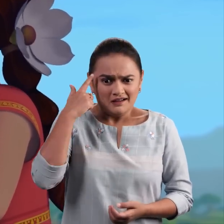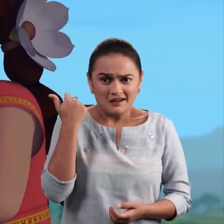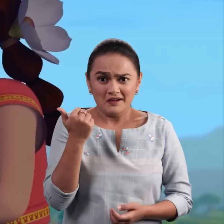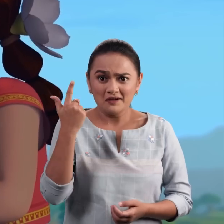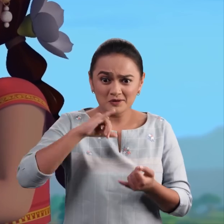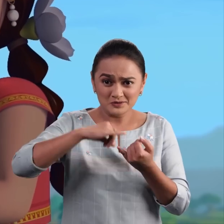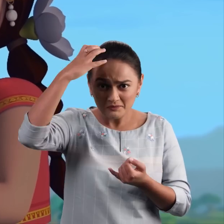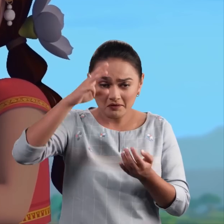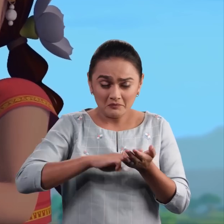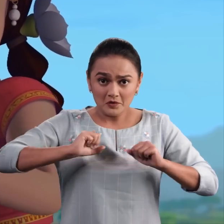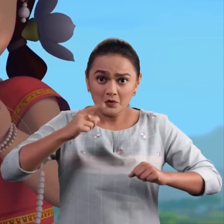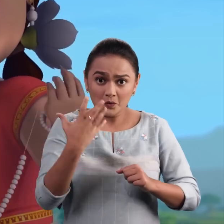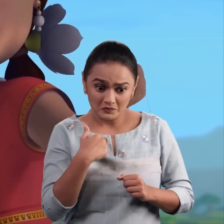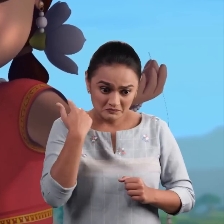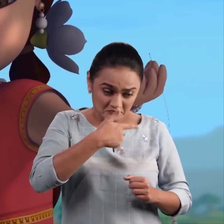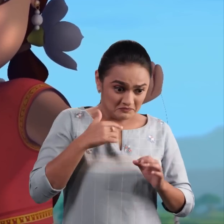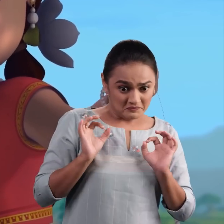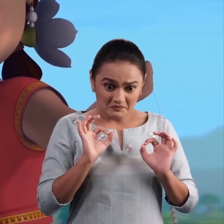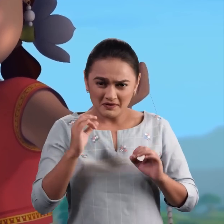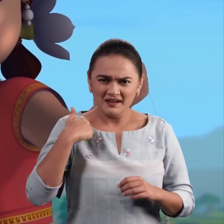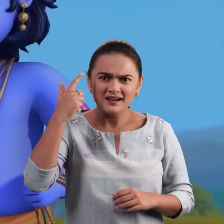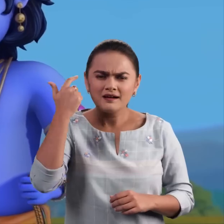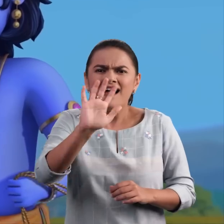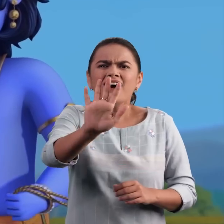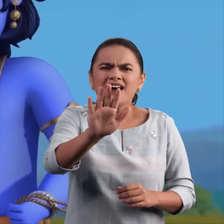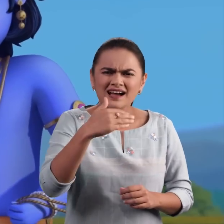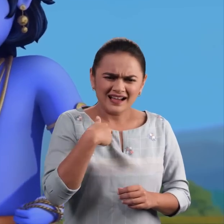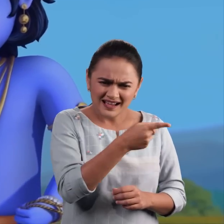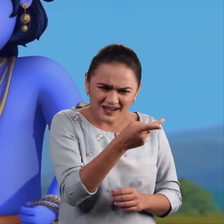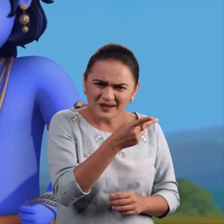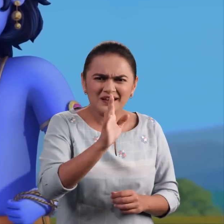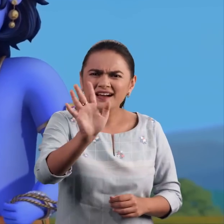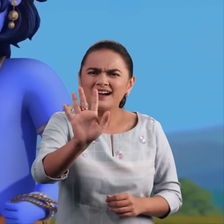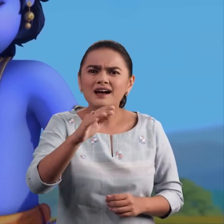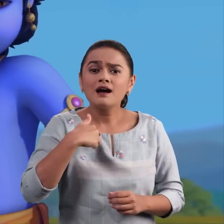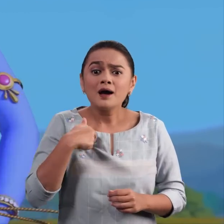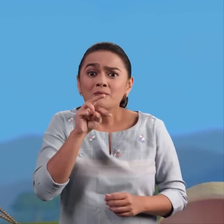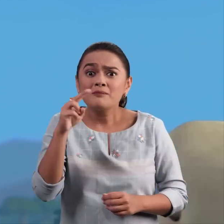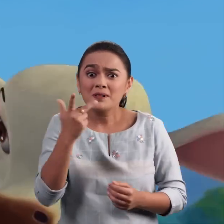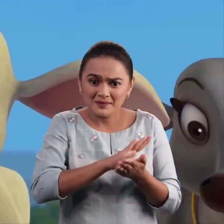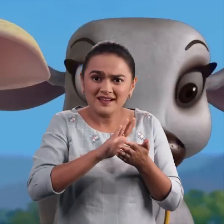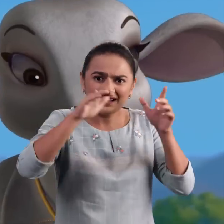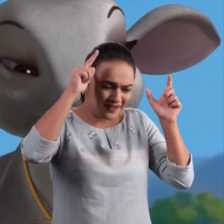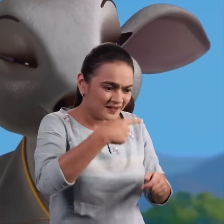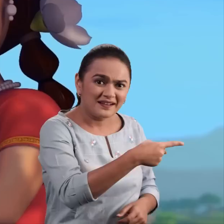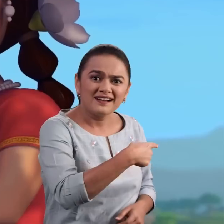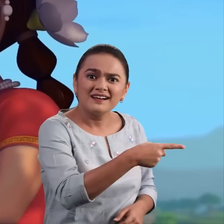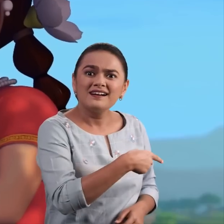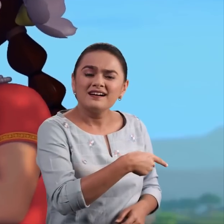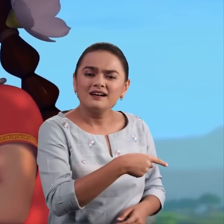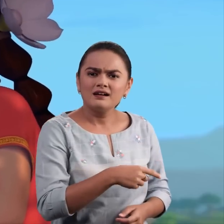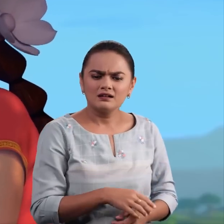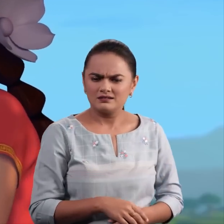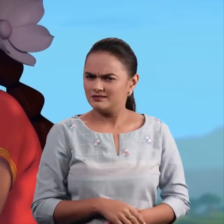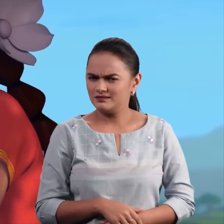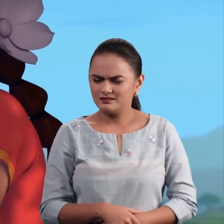मुझे नहीं पता था कि सुबाला और मधु को अपनी सुंदरता का इतना ध्यान है। मैं उनकी बात नहीं कर रहा, मेरा मतलब था हंसी और हरिणी।